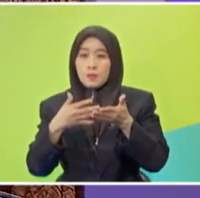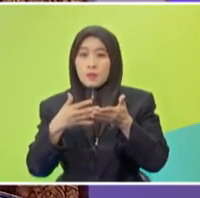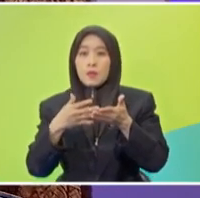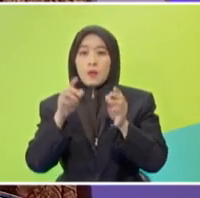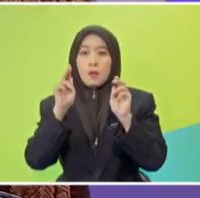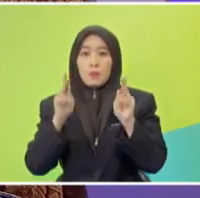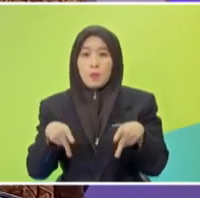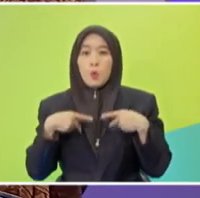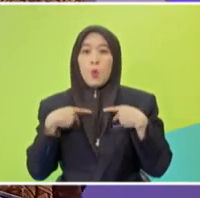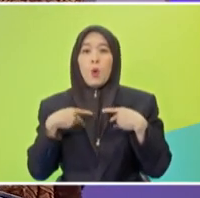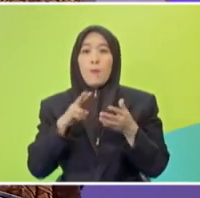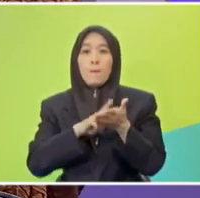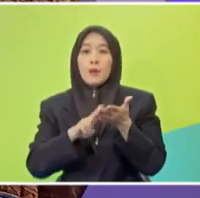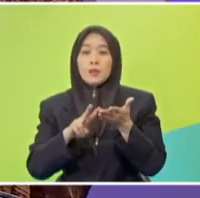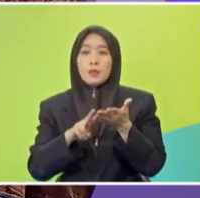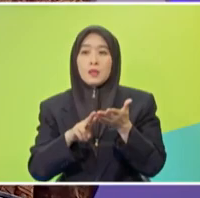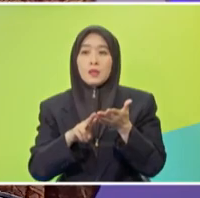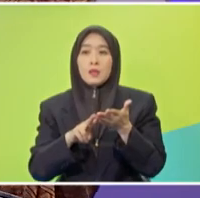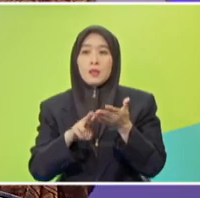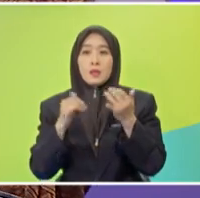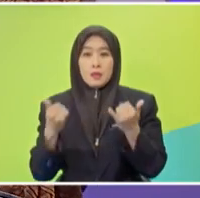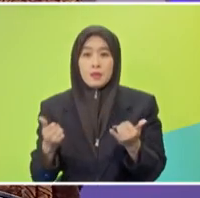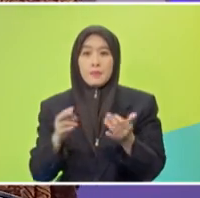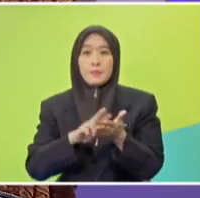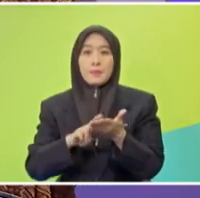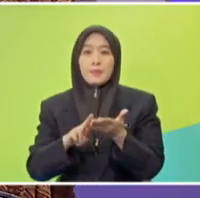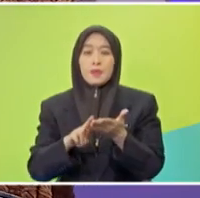salah seorang dari sini untuk bacakan pertama